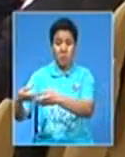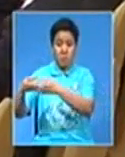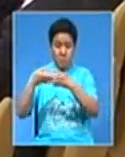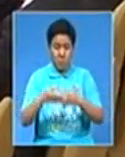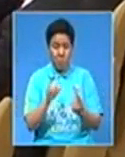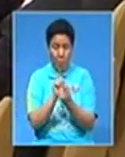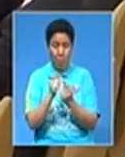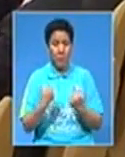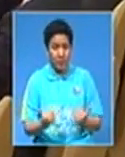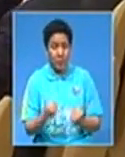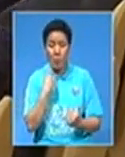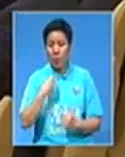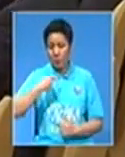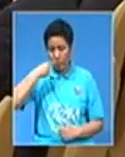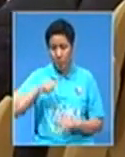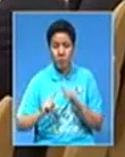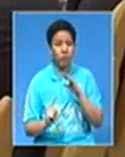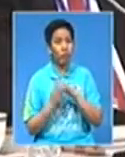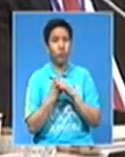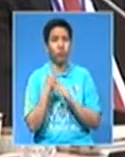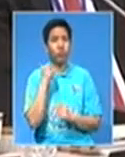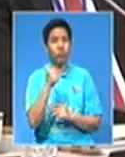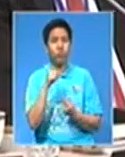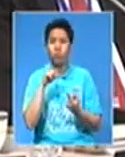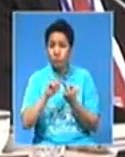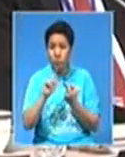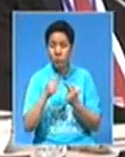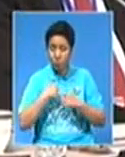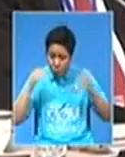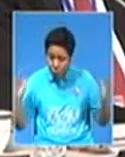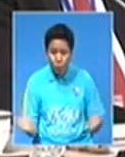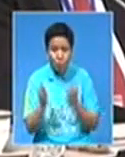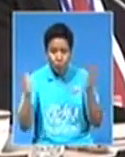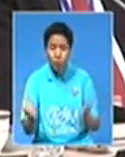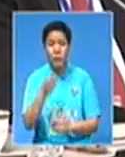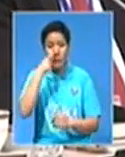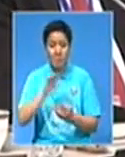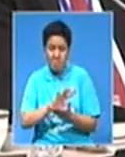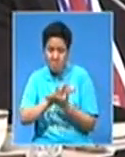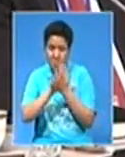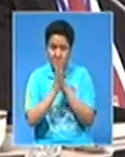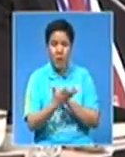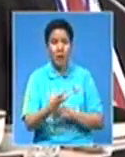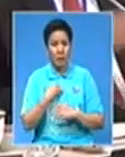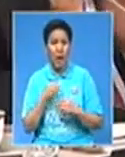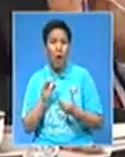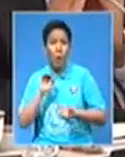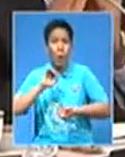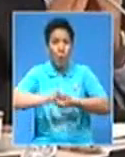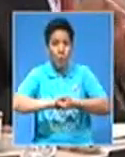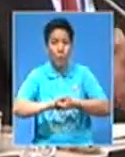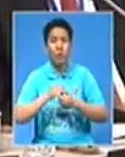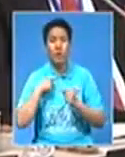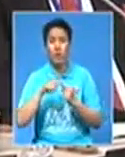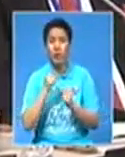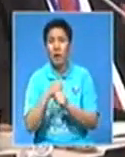ทยมีศักยภาพที่โดดเด่นในภูมิภาคพร้อมที่จะสนับสนุนการปฏิรูปของประเทศไทยและต้องการเข้ามาเป็นส่วนหนึ่งในการจะ